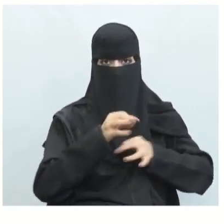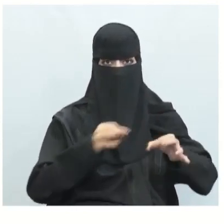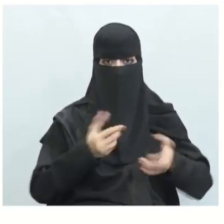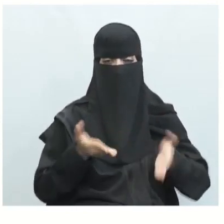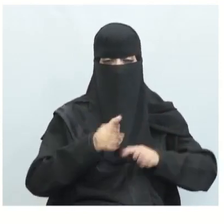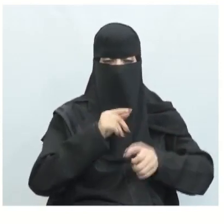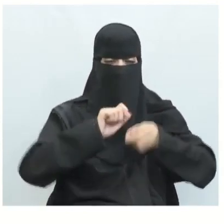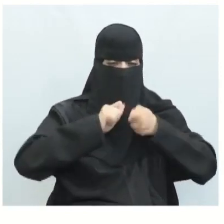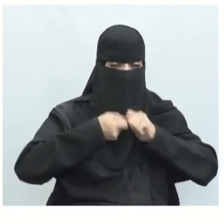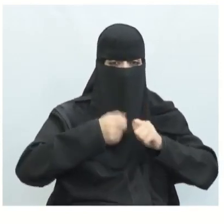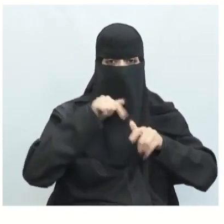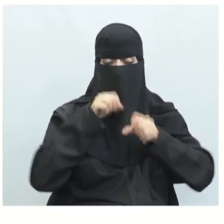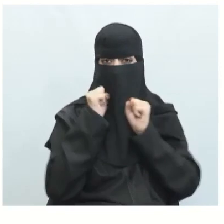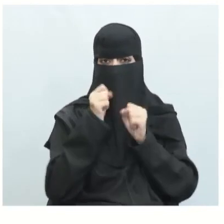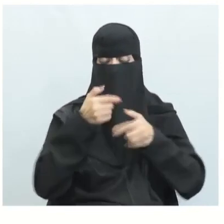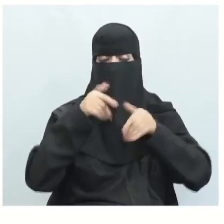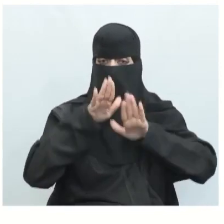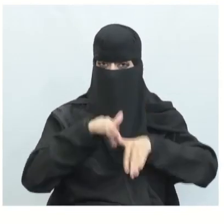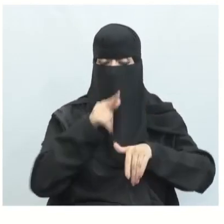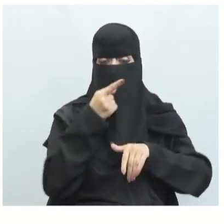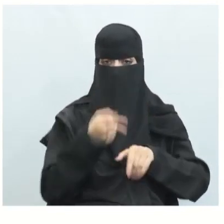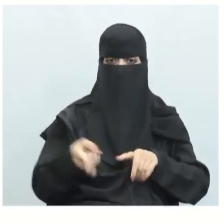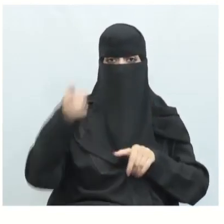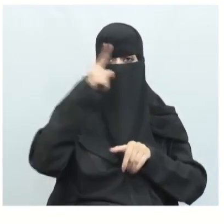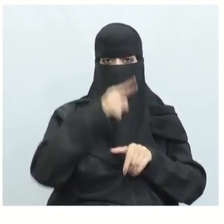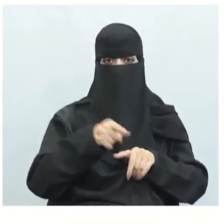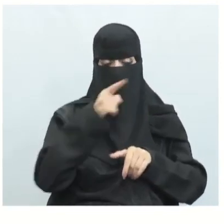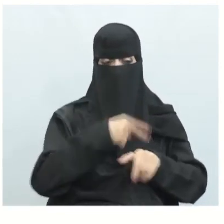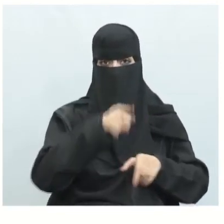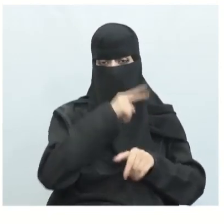اكثر تعقيدا وقد تحتوي على